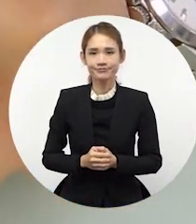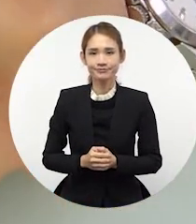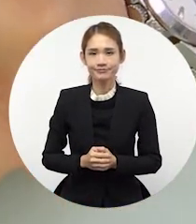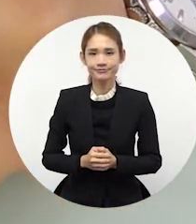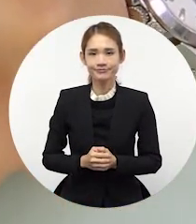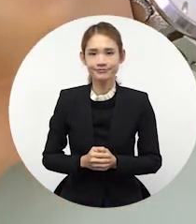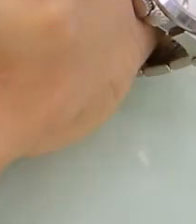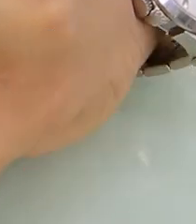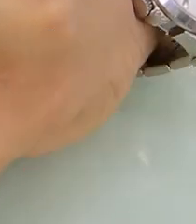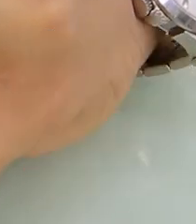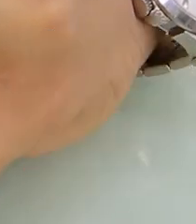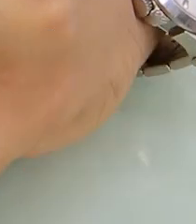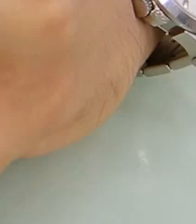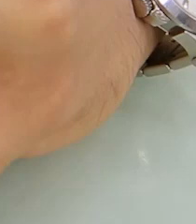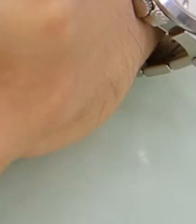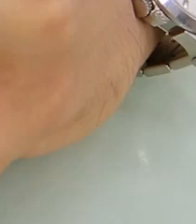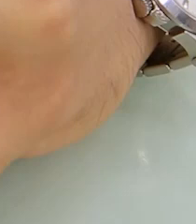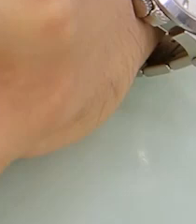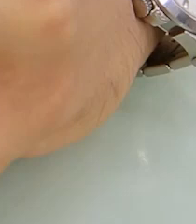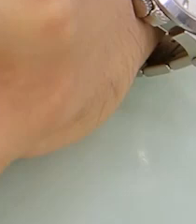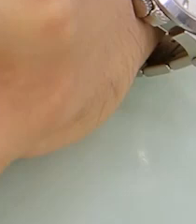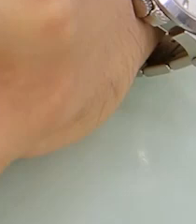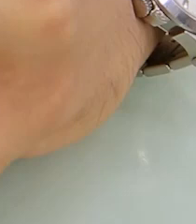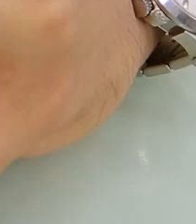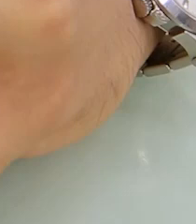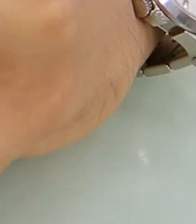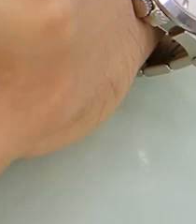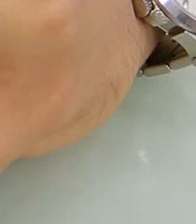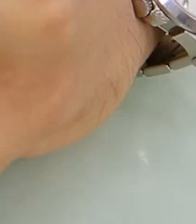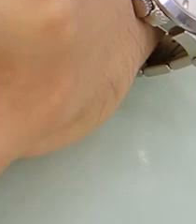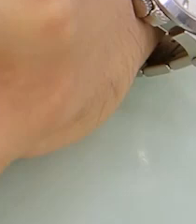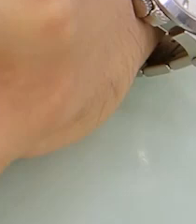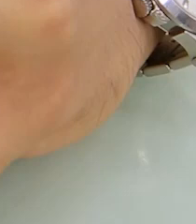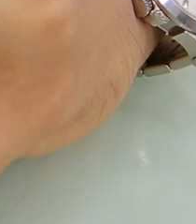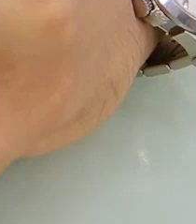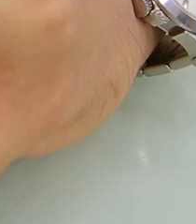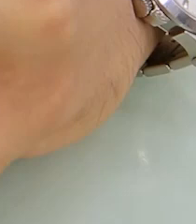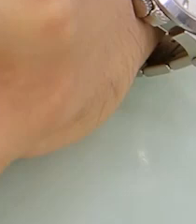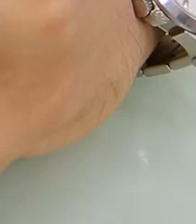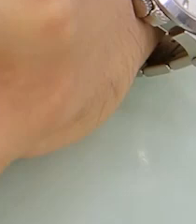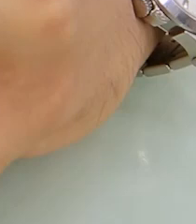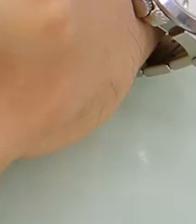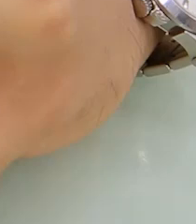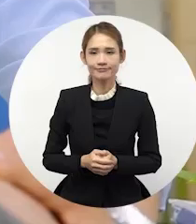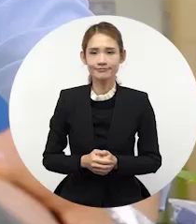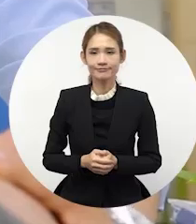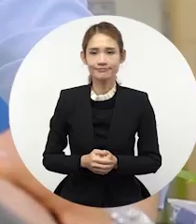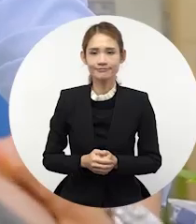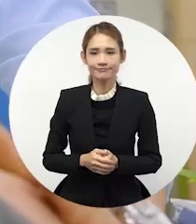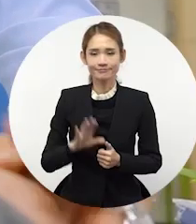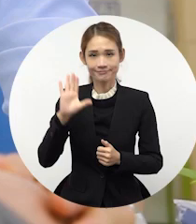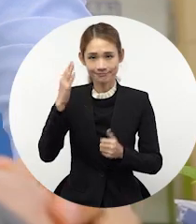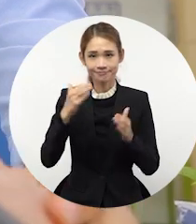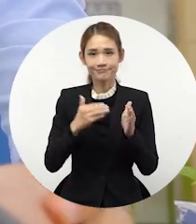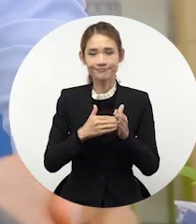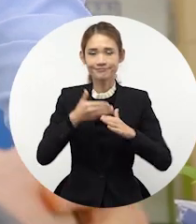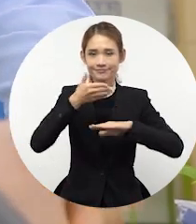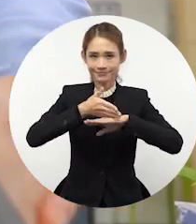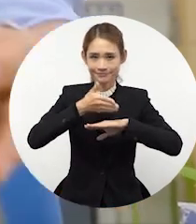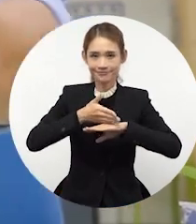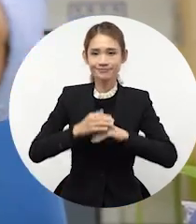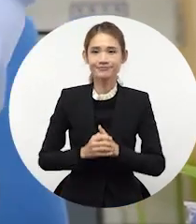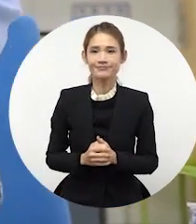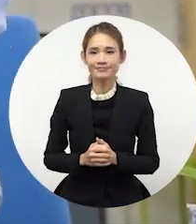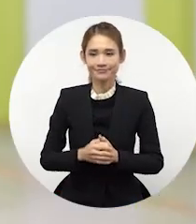네. 시각장애인에게는 미리 안내를 하고 지문 인식기에 손을 올려줍니다. 공무원과 네, 됐습니다.